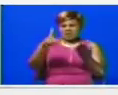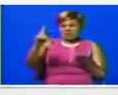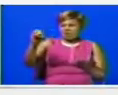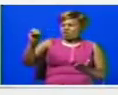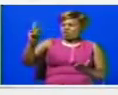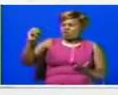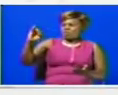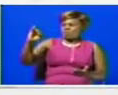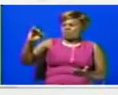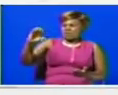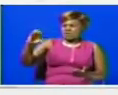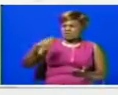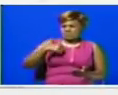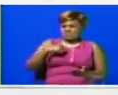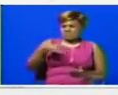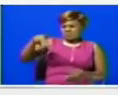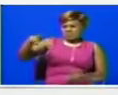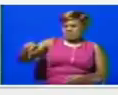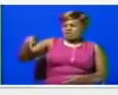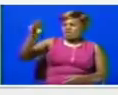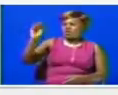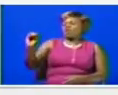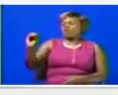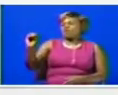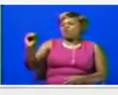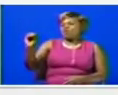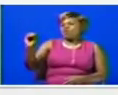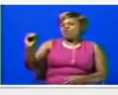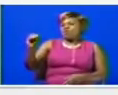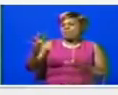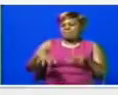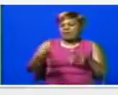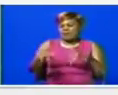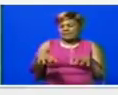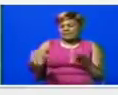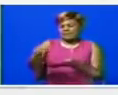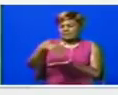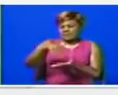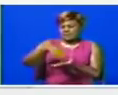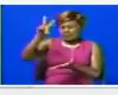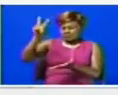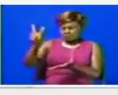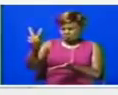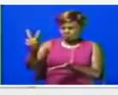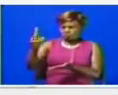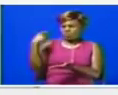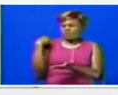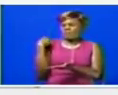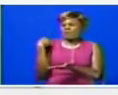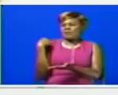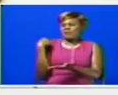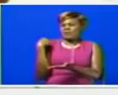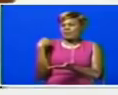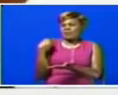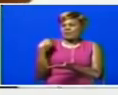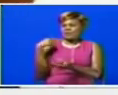Mugeni. Mimi ni presiding officer daraja mbili market kituo nambari mbili. So we have